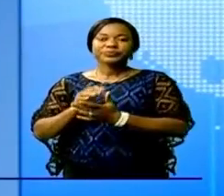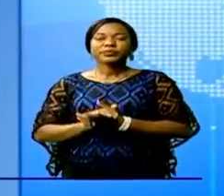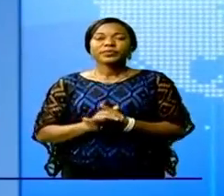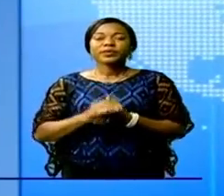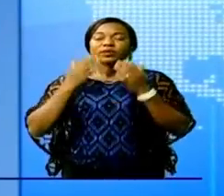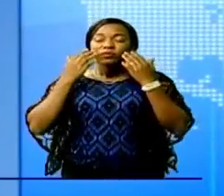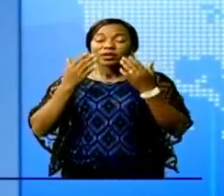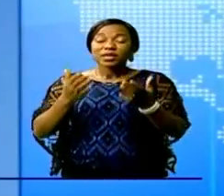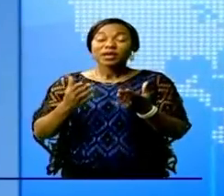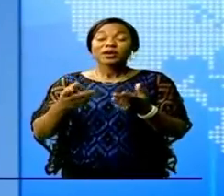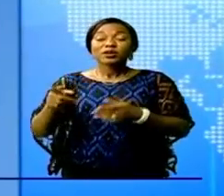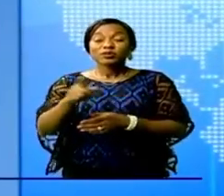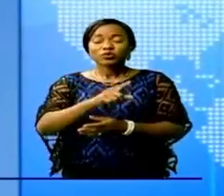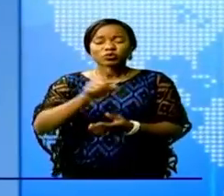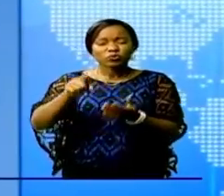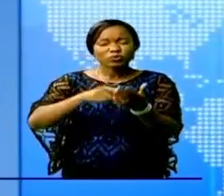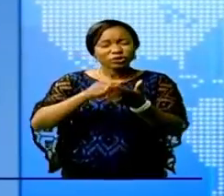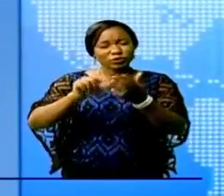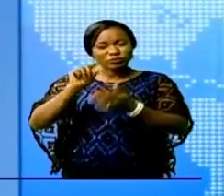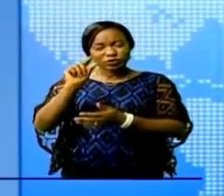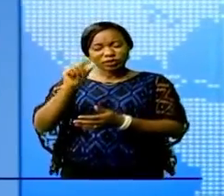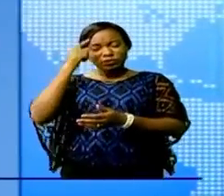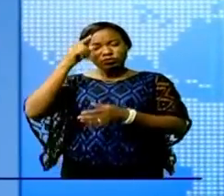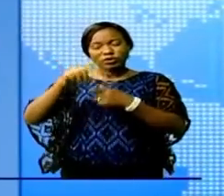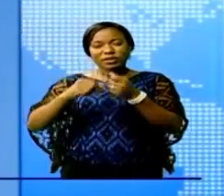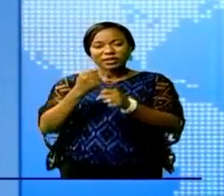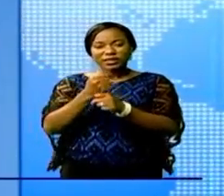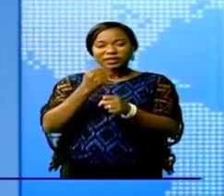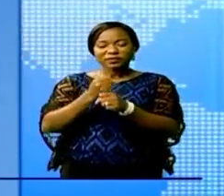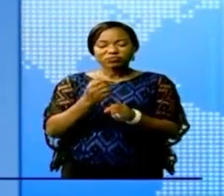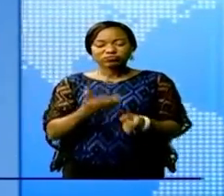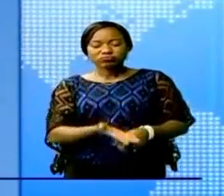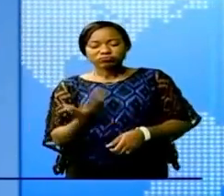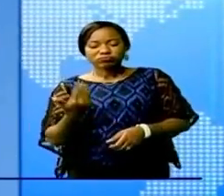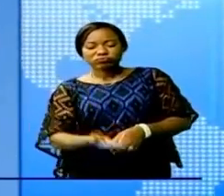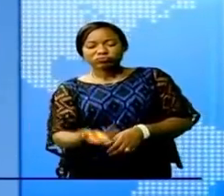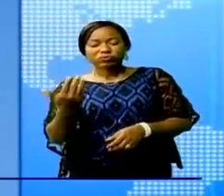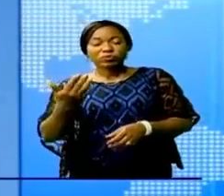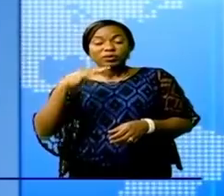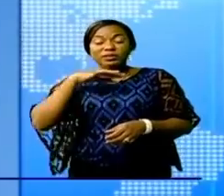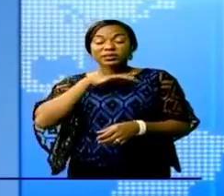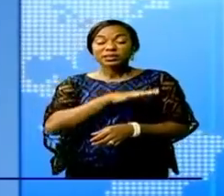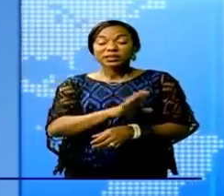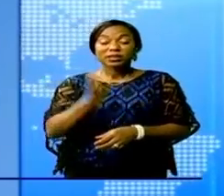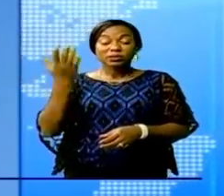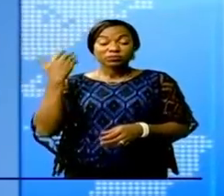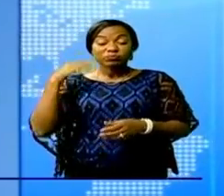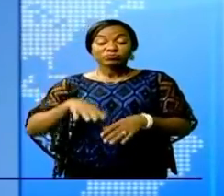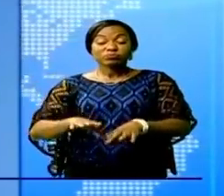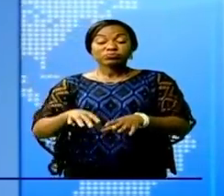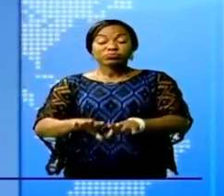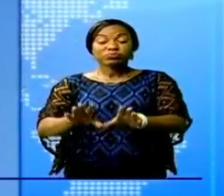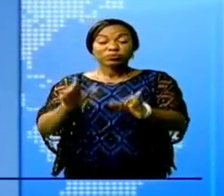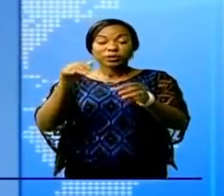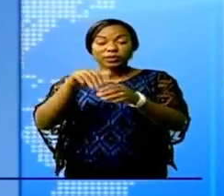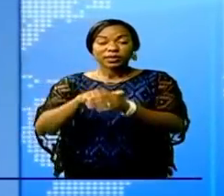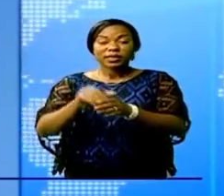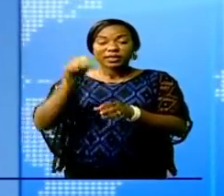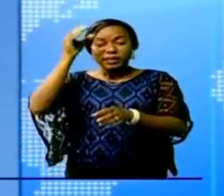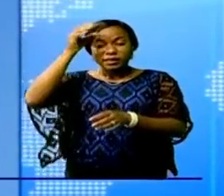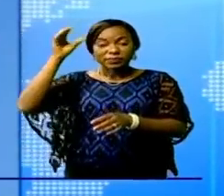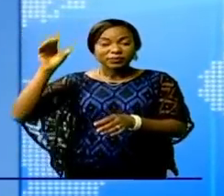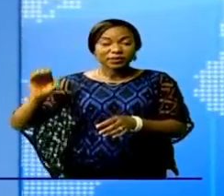Voilà, vous venez là de suivre le démarrage de travaux de curage de rivières et égouts de la